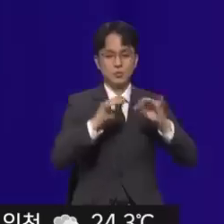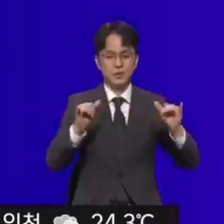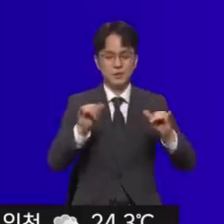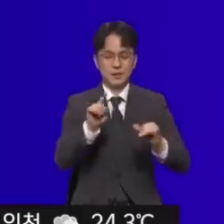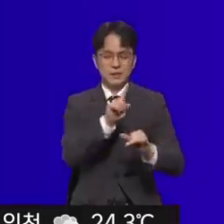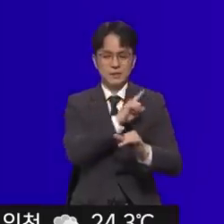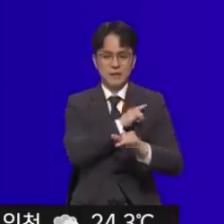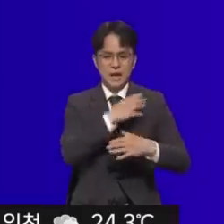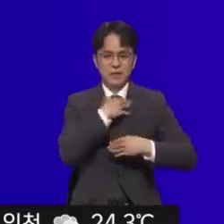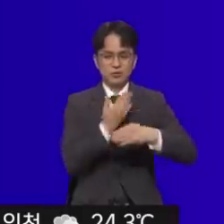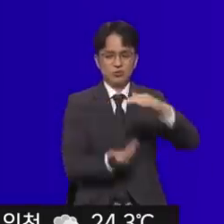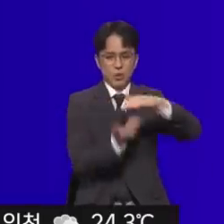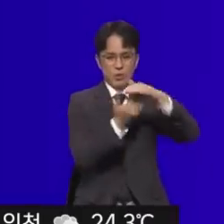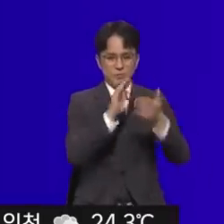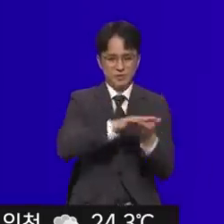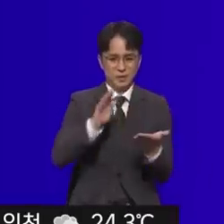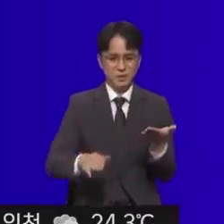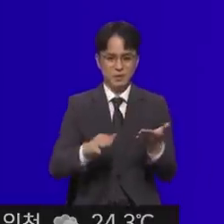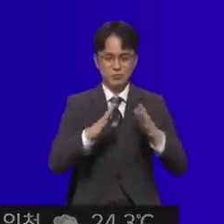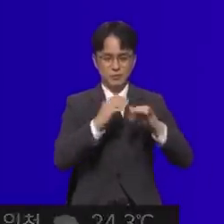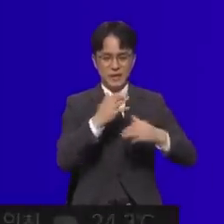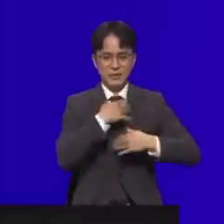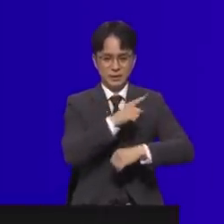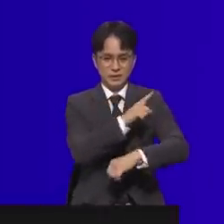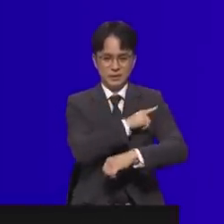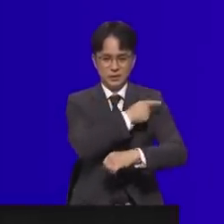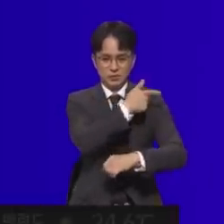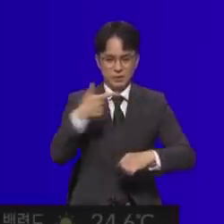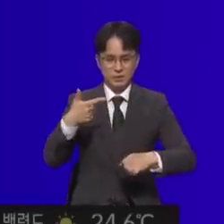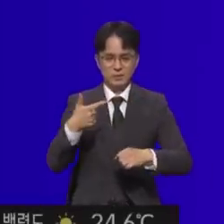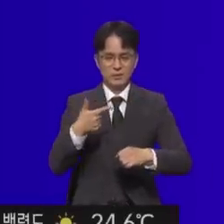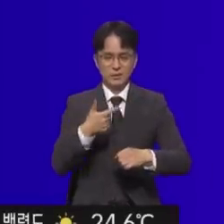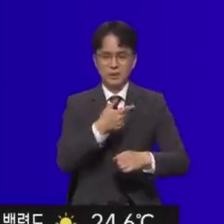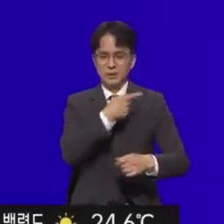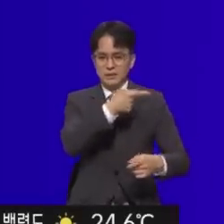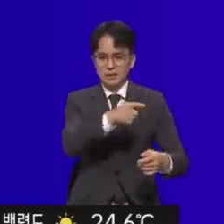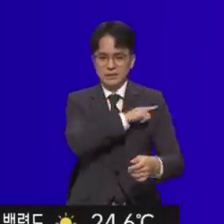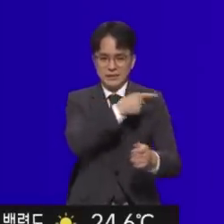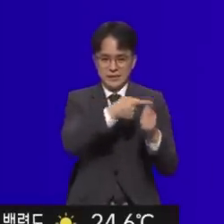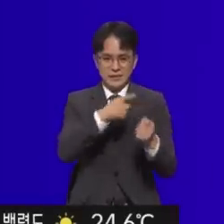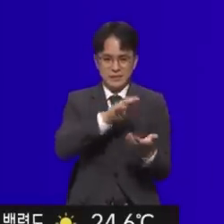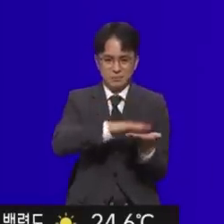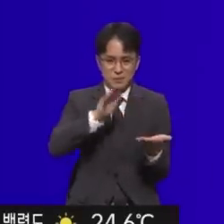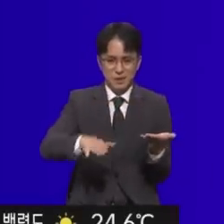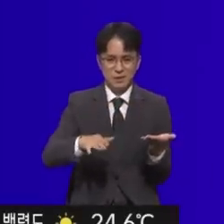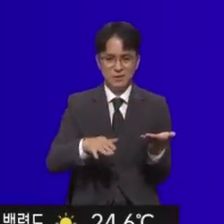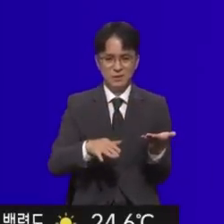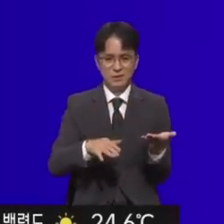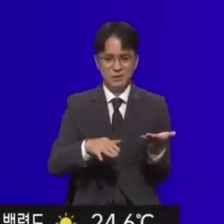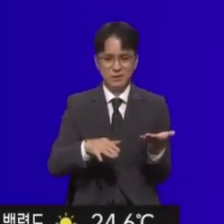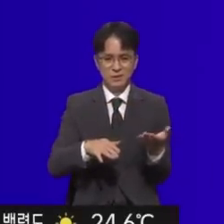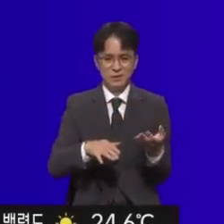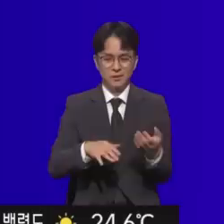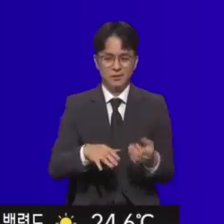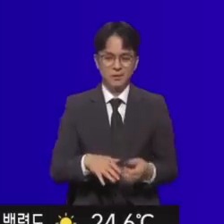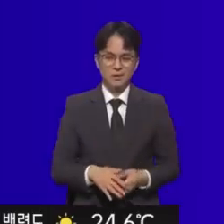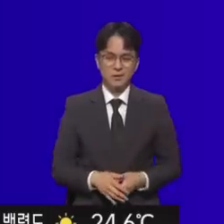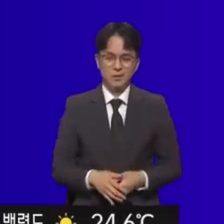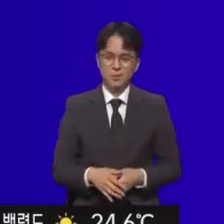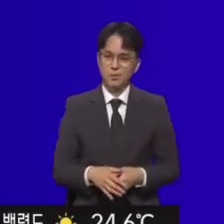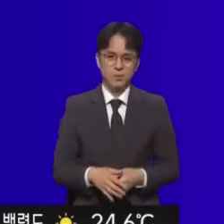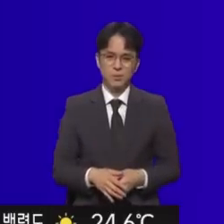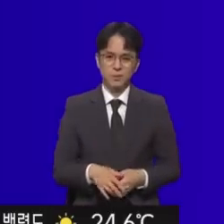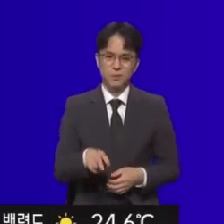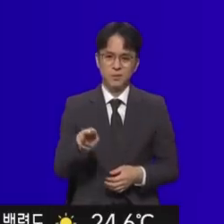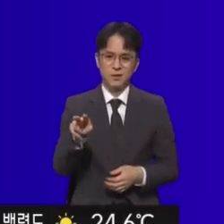대통령 바지 색깔이랑 어우러지면서 아래쪽에 어두운 배경을 제공을 했죠 이거 거기다 그 시를 깔았어요 지금 그래서 요즘 가장 많이 내려온